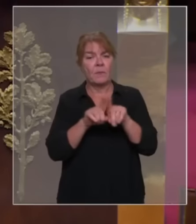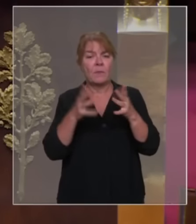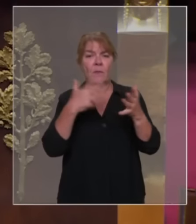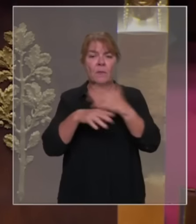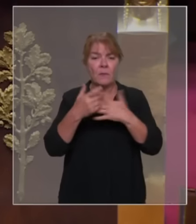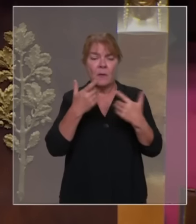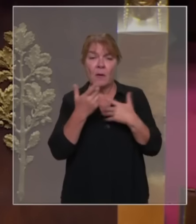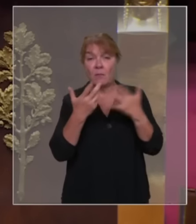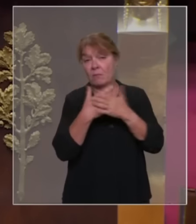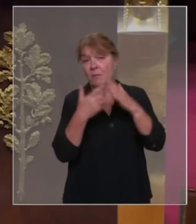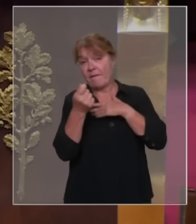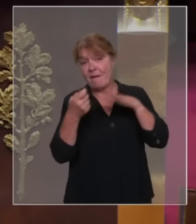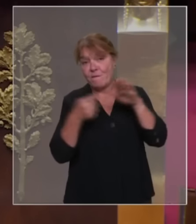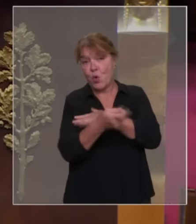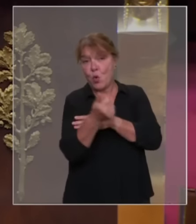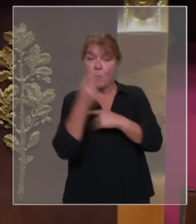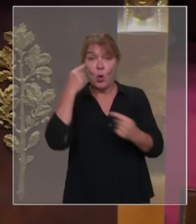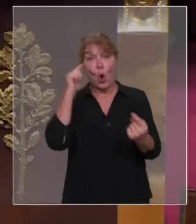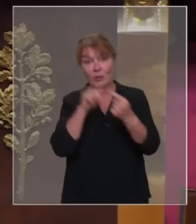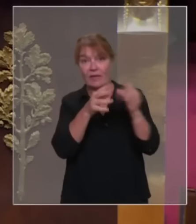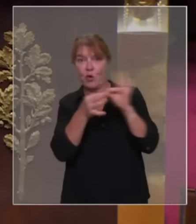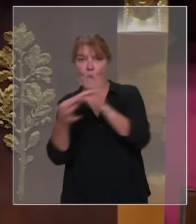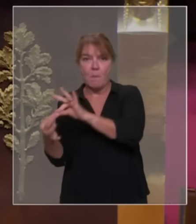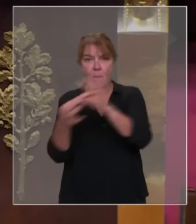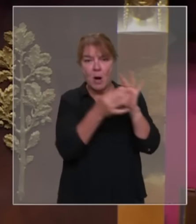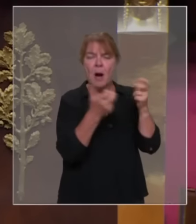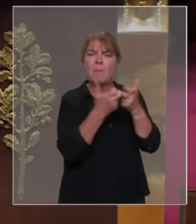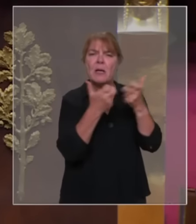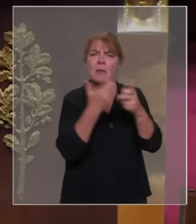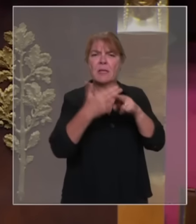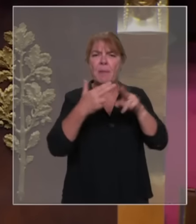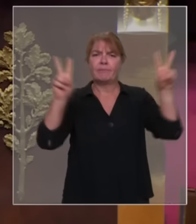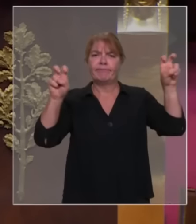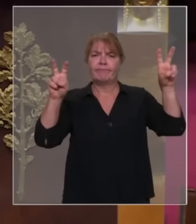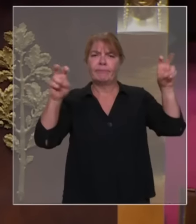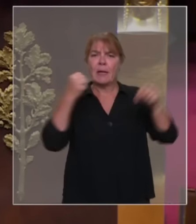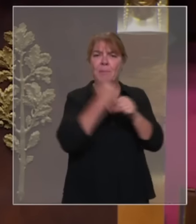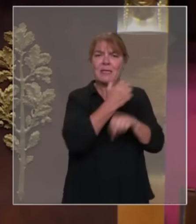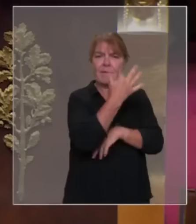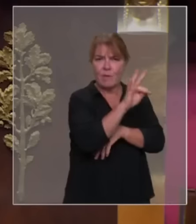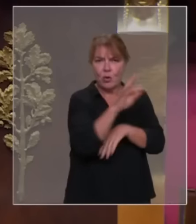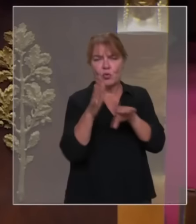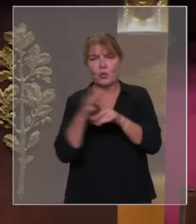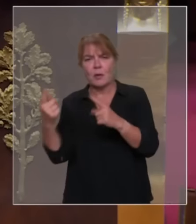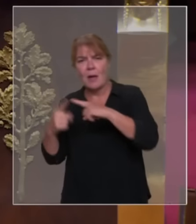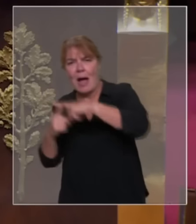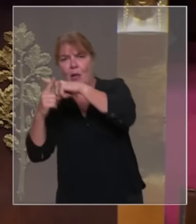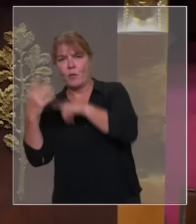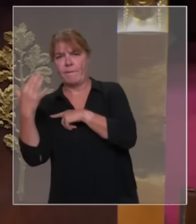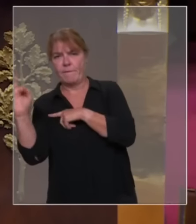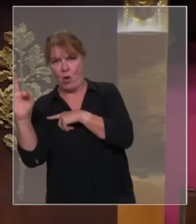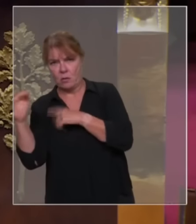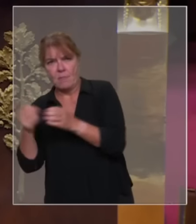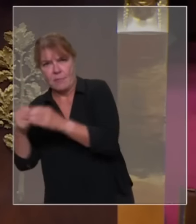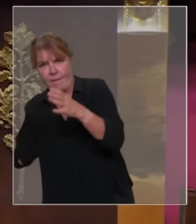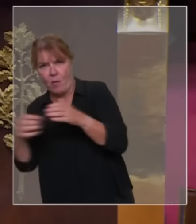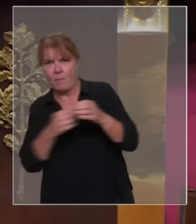et des fonds qui ont des objectifs communs comme Business France et Atout France. Nous devons